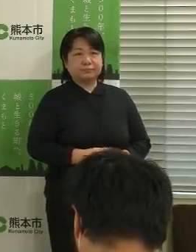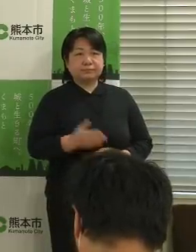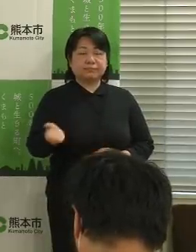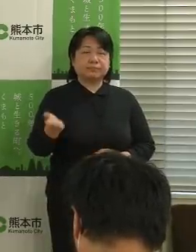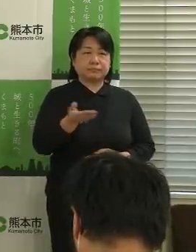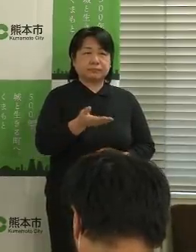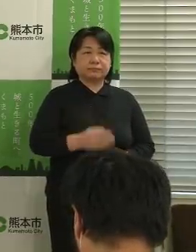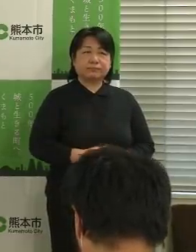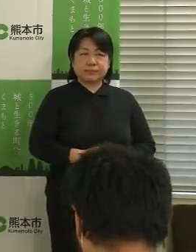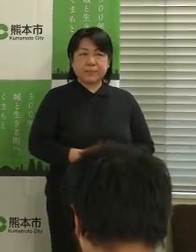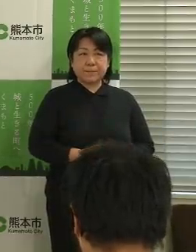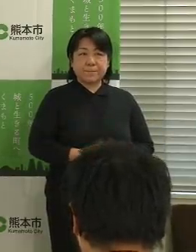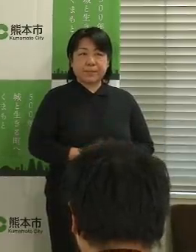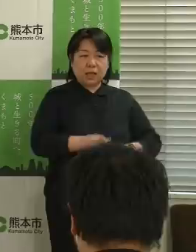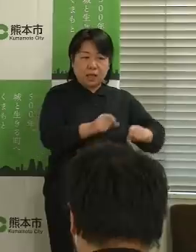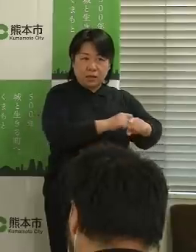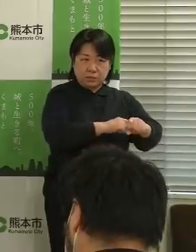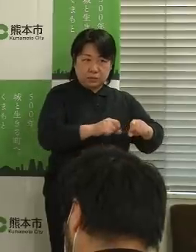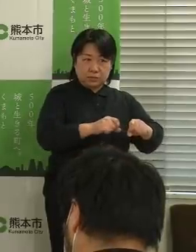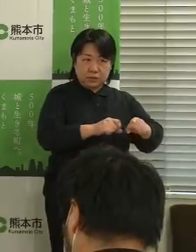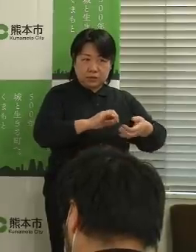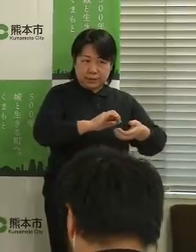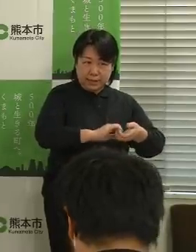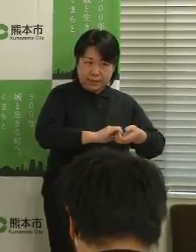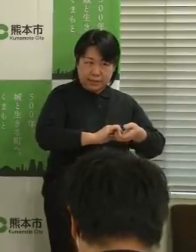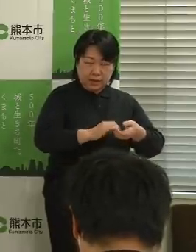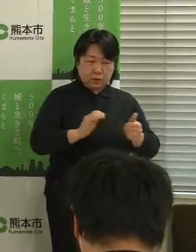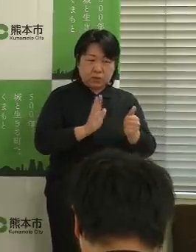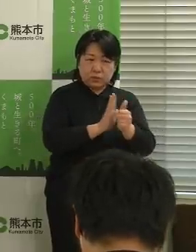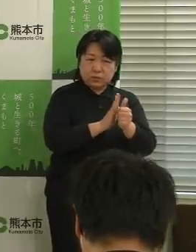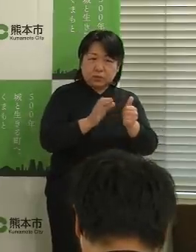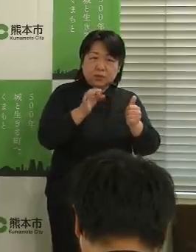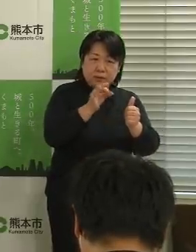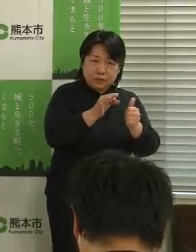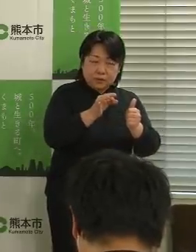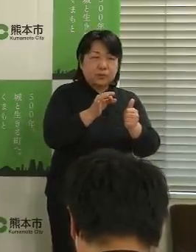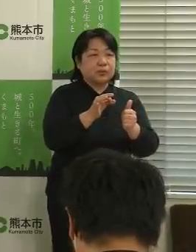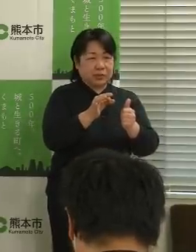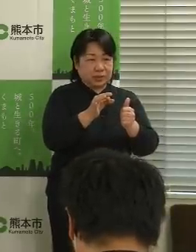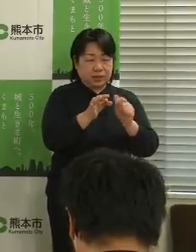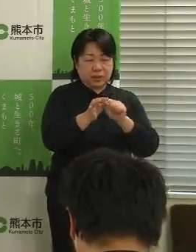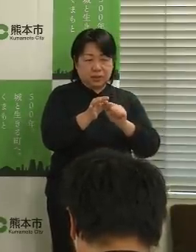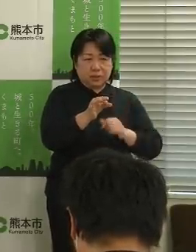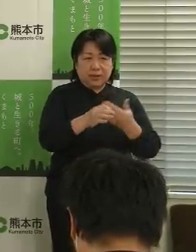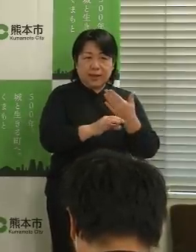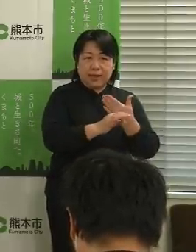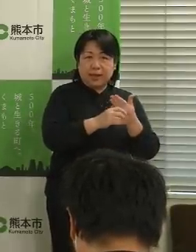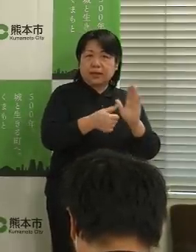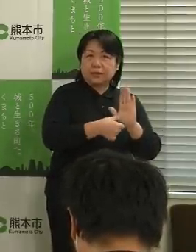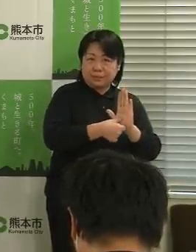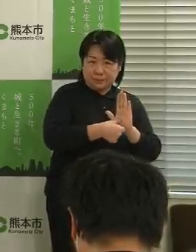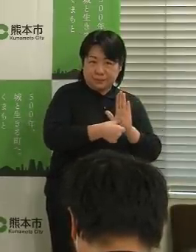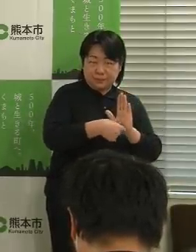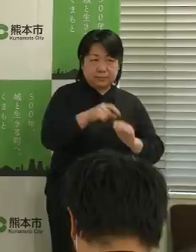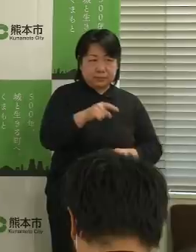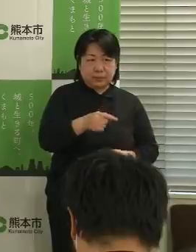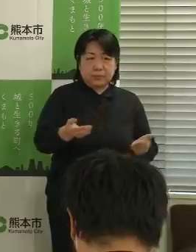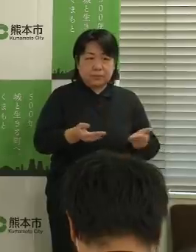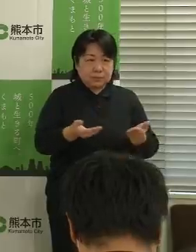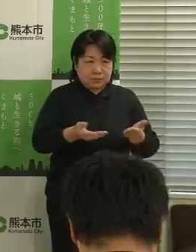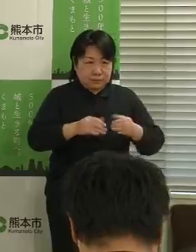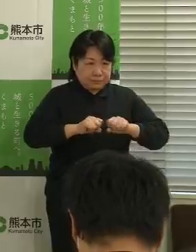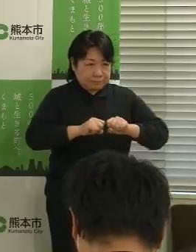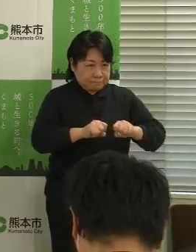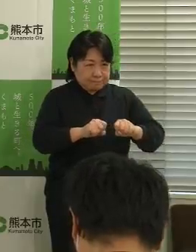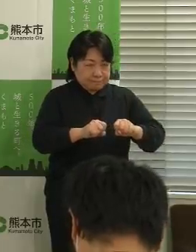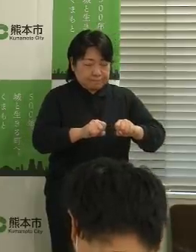次に特別定額給付金、これは仮称でございますが、この事業の実施について